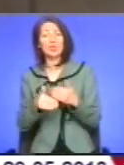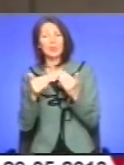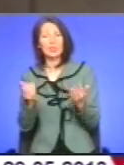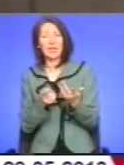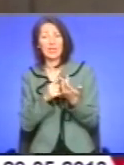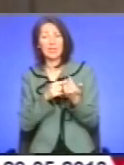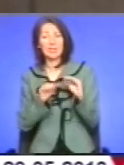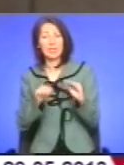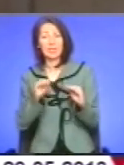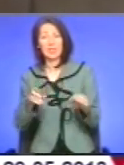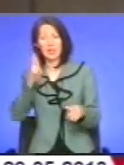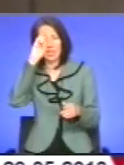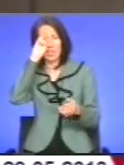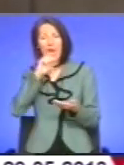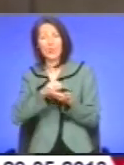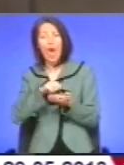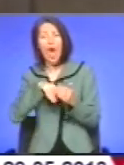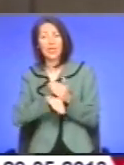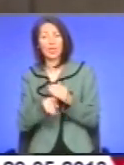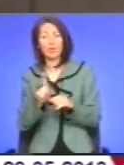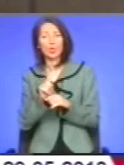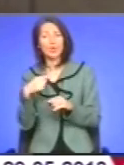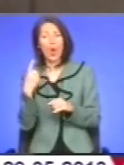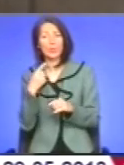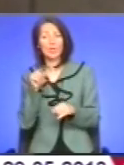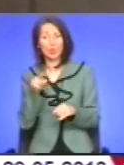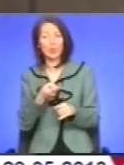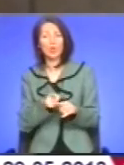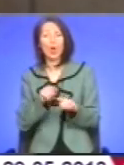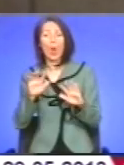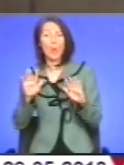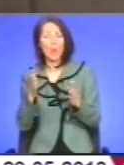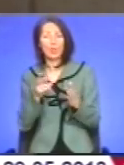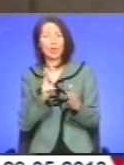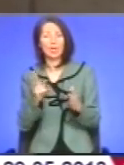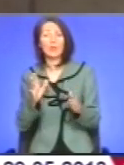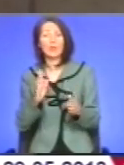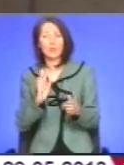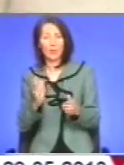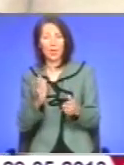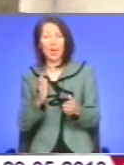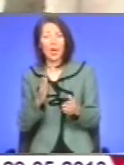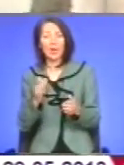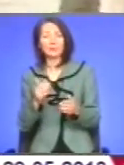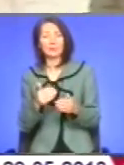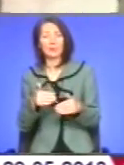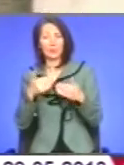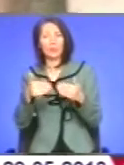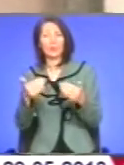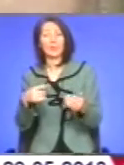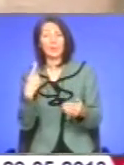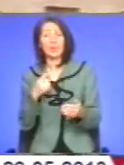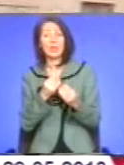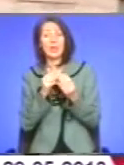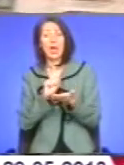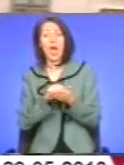склад Державного архіву Тернопільської області, тому з цього моменту якийсь відбувається певний отакий ривок. Обласний архів планують перемістити